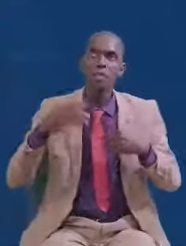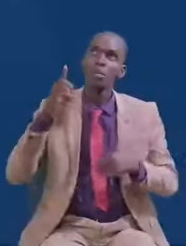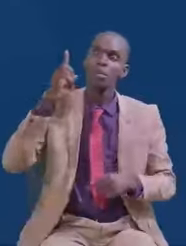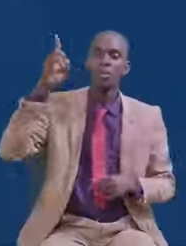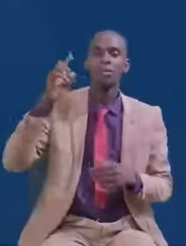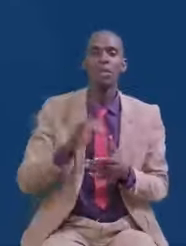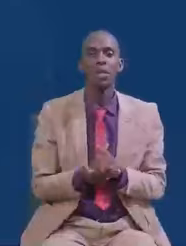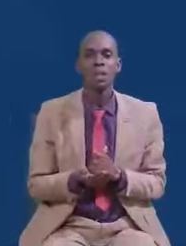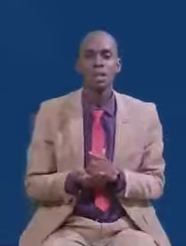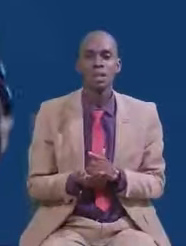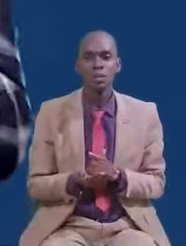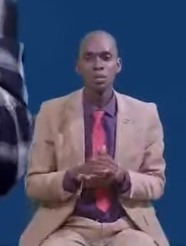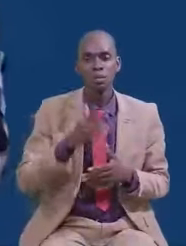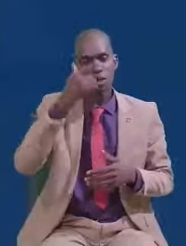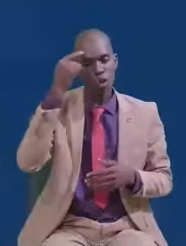Mais à cause de vous,